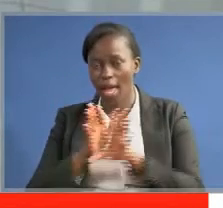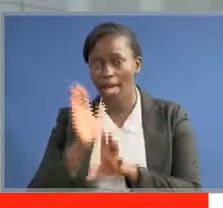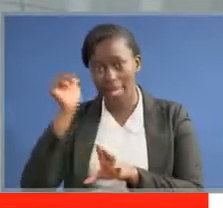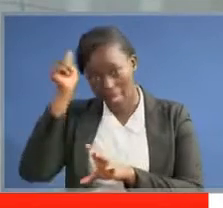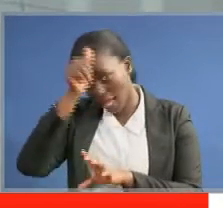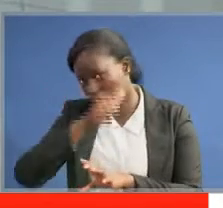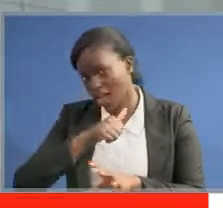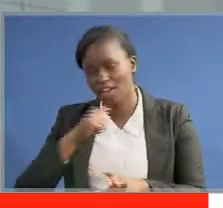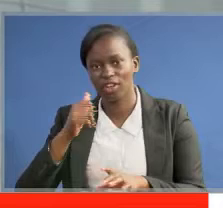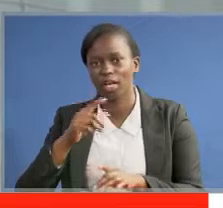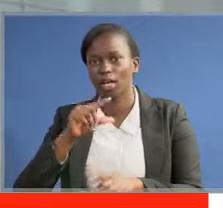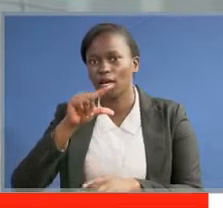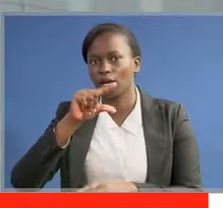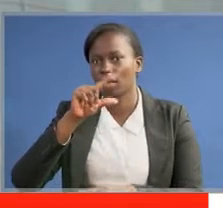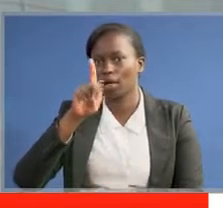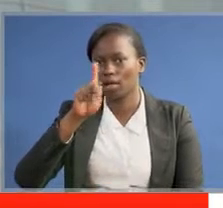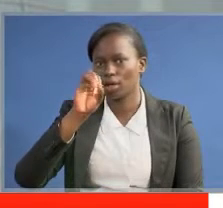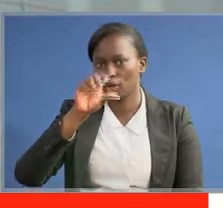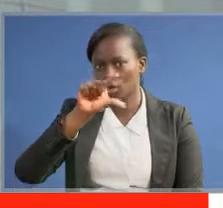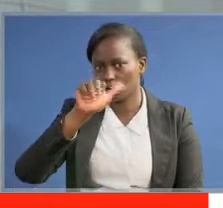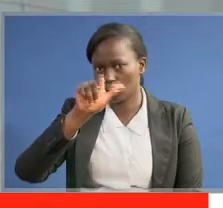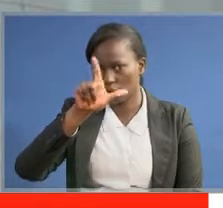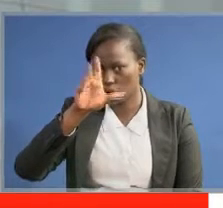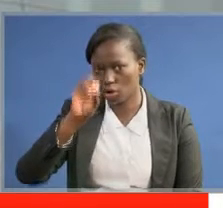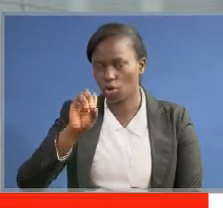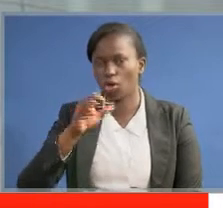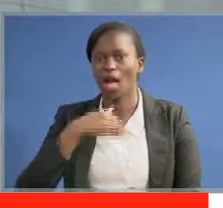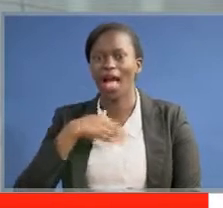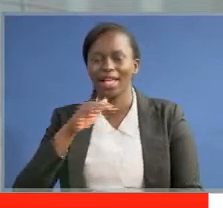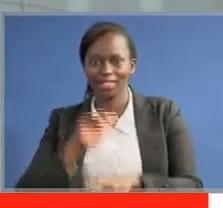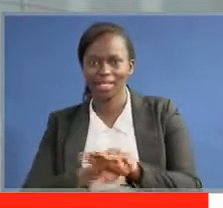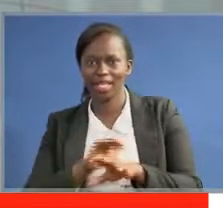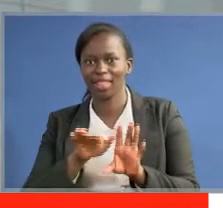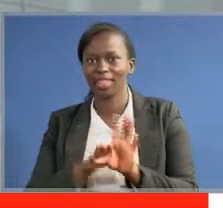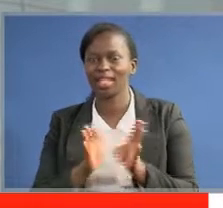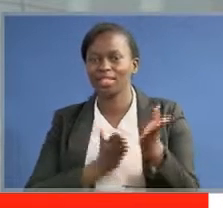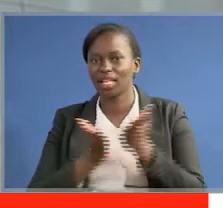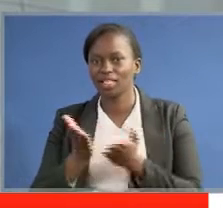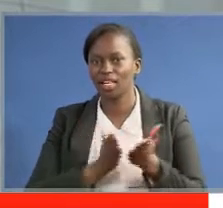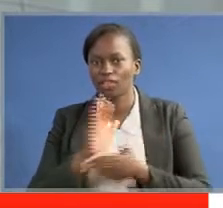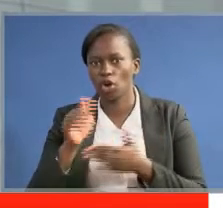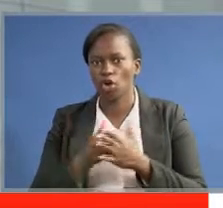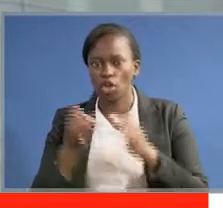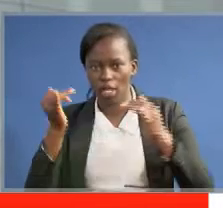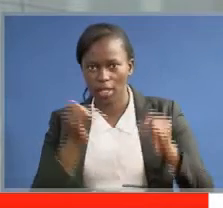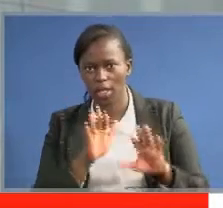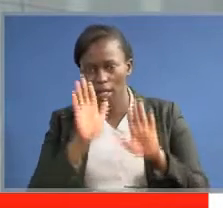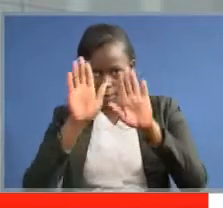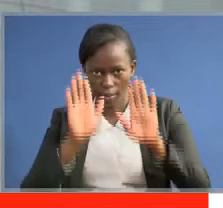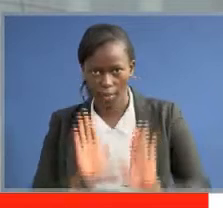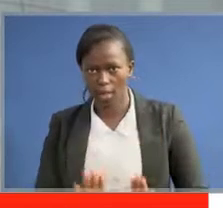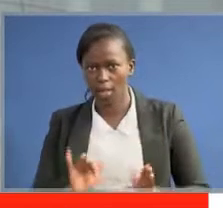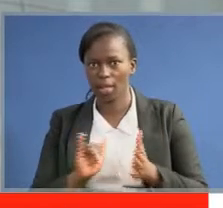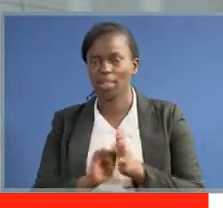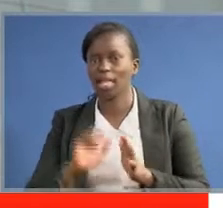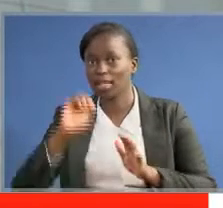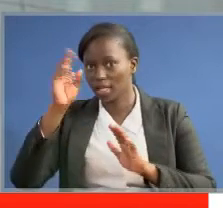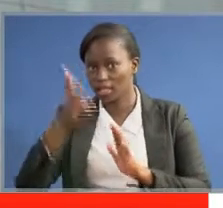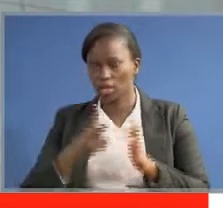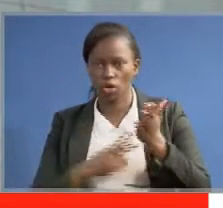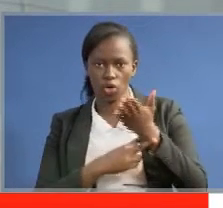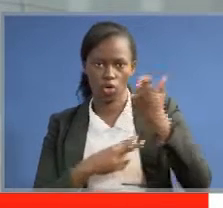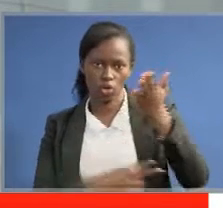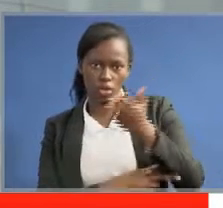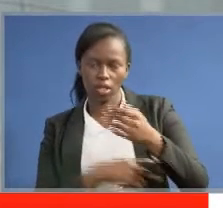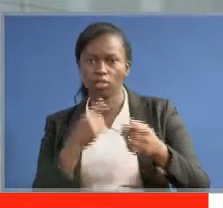Afrika. Kugalo imezinasha huduma za mfungaji bora wa ligi ya daraja la pili msimu